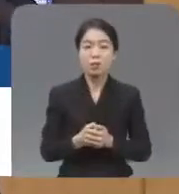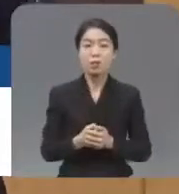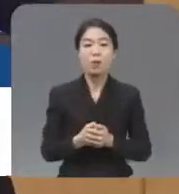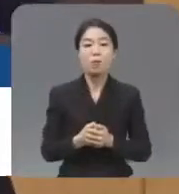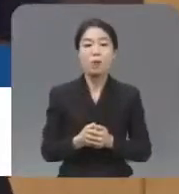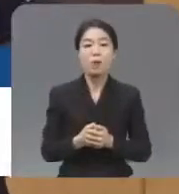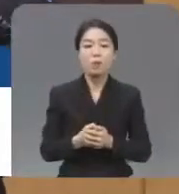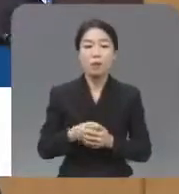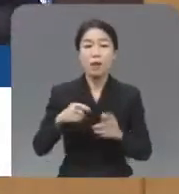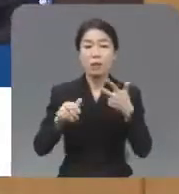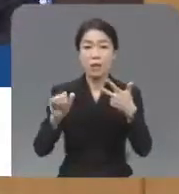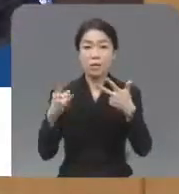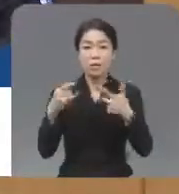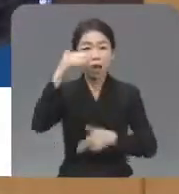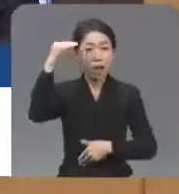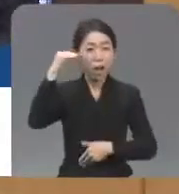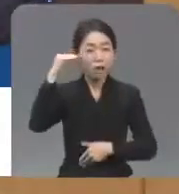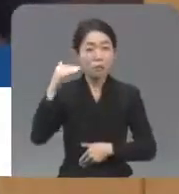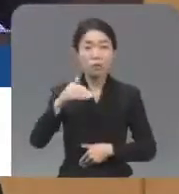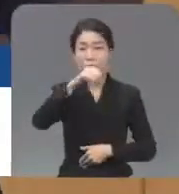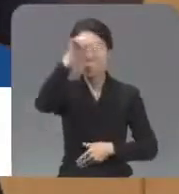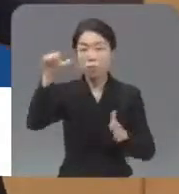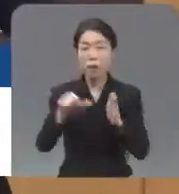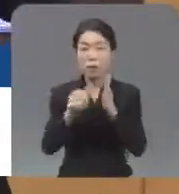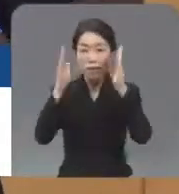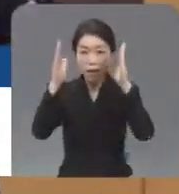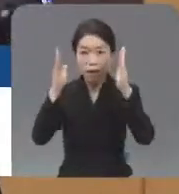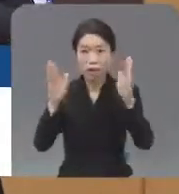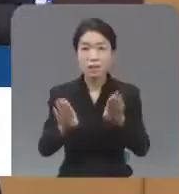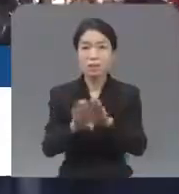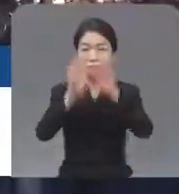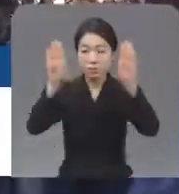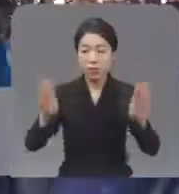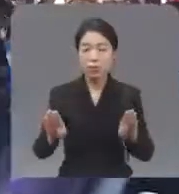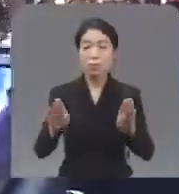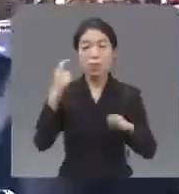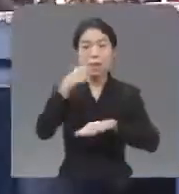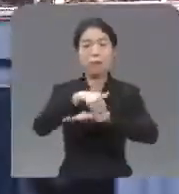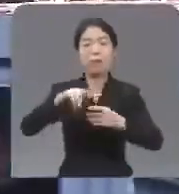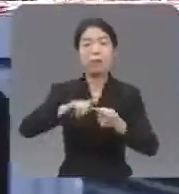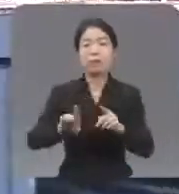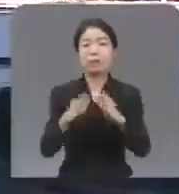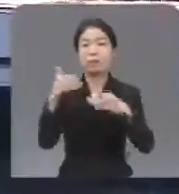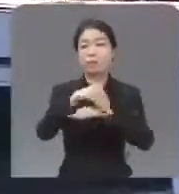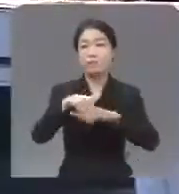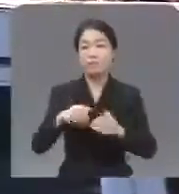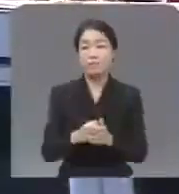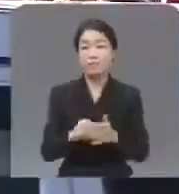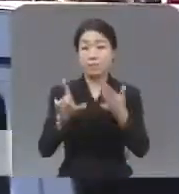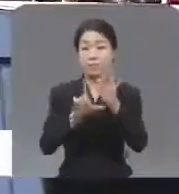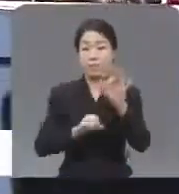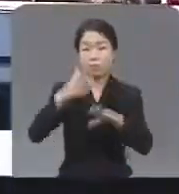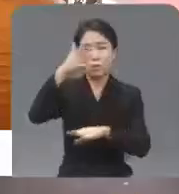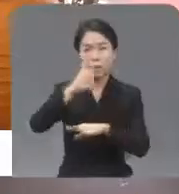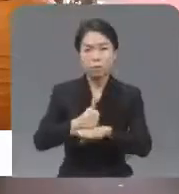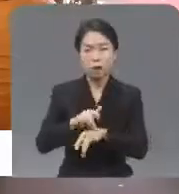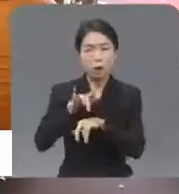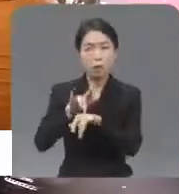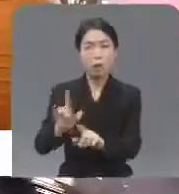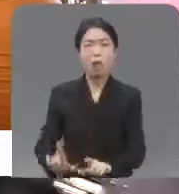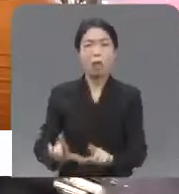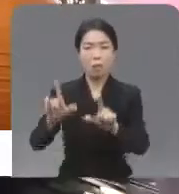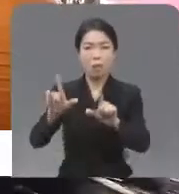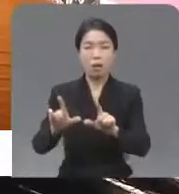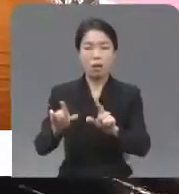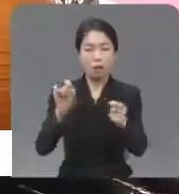대한민국 평생학습 박람회 등을 예정대로 개최할 것입니다. 방역 당국은 이달 말 할로윈데이 등을 앞두고